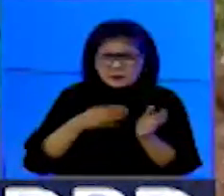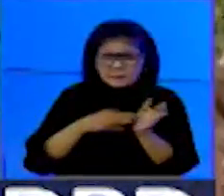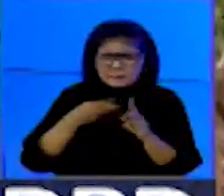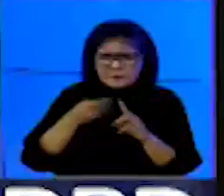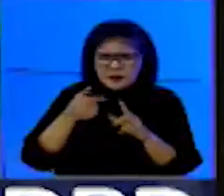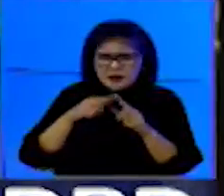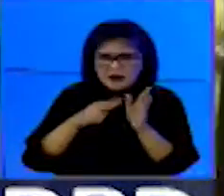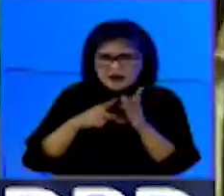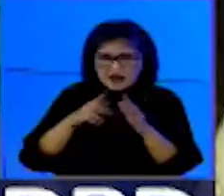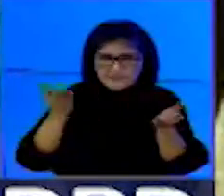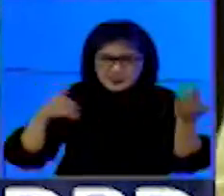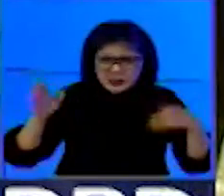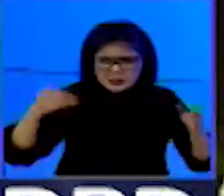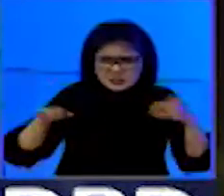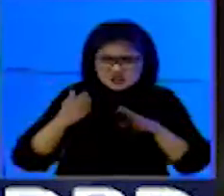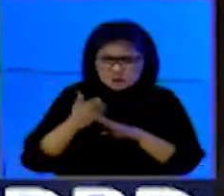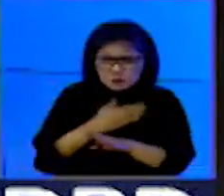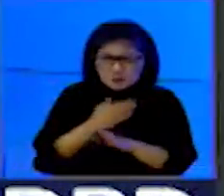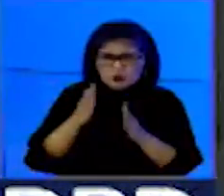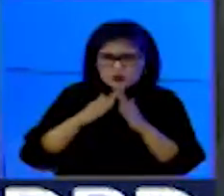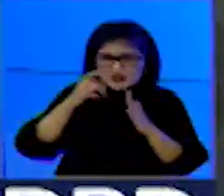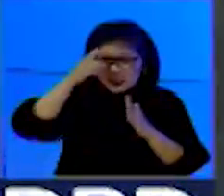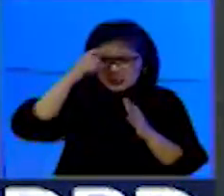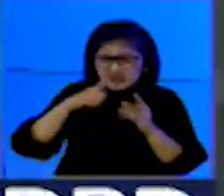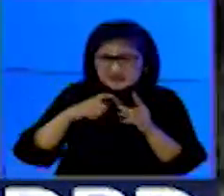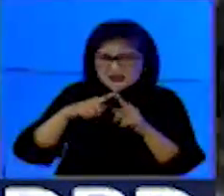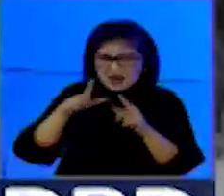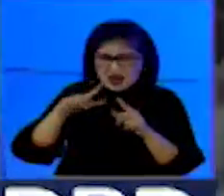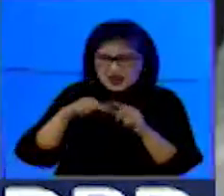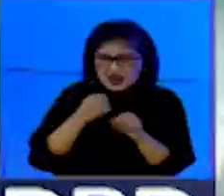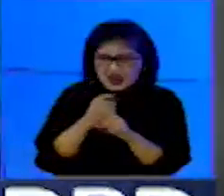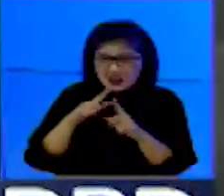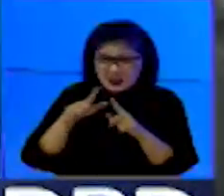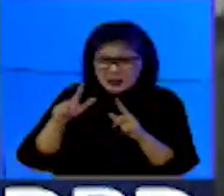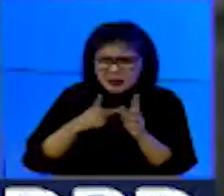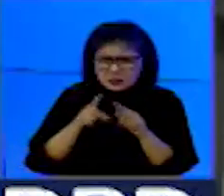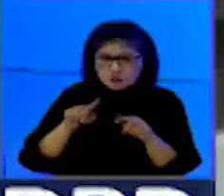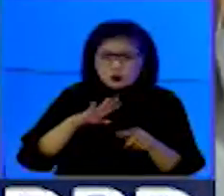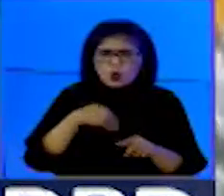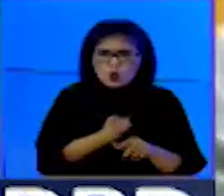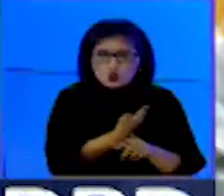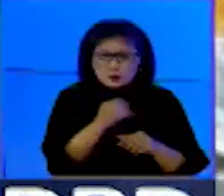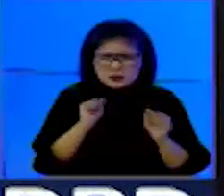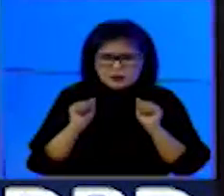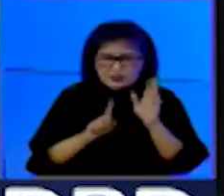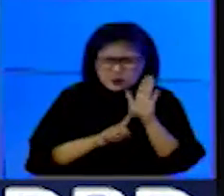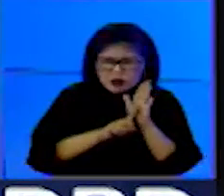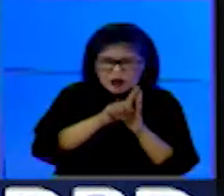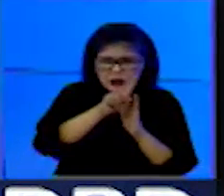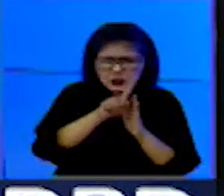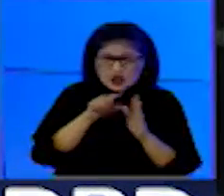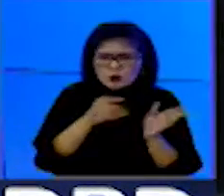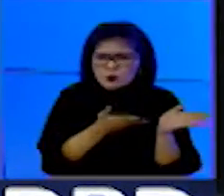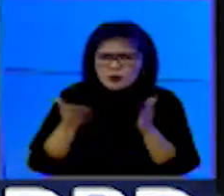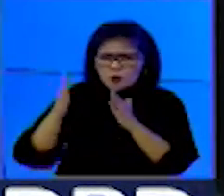sebelumnya sempat dirawat di Rumah Sakit Sanglah Denpasar. Korban menderita demam tinggi sejak Selasa minggu lalu dan sempat dibawa ke